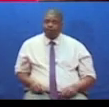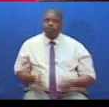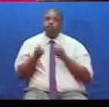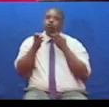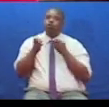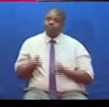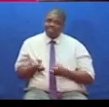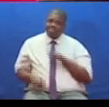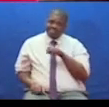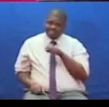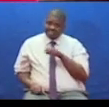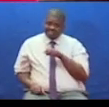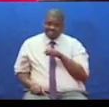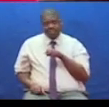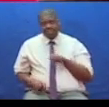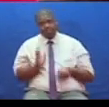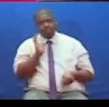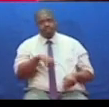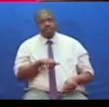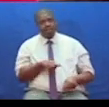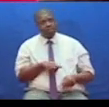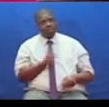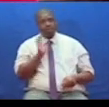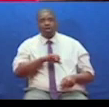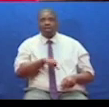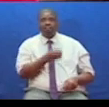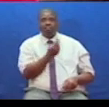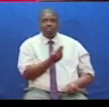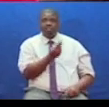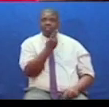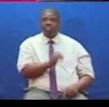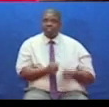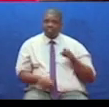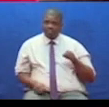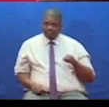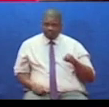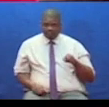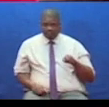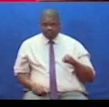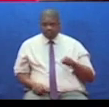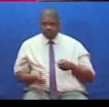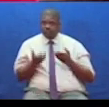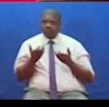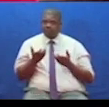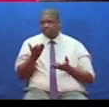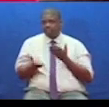Umaskini kwa mwaka 2020 poverty